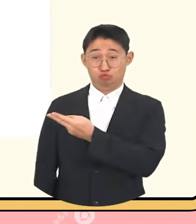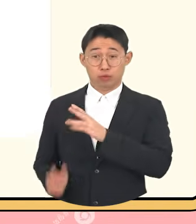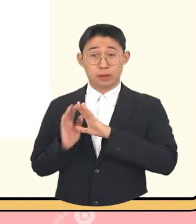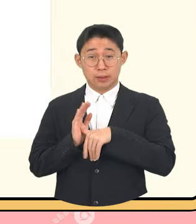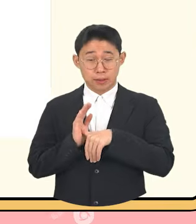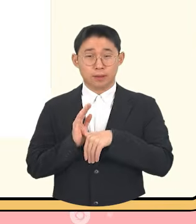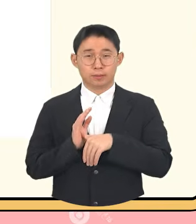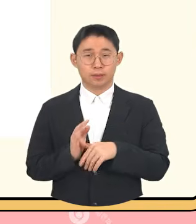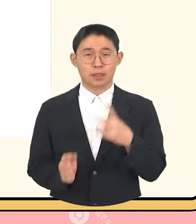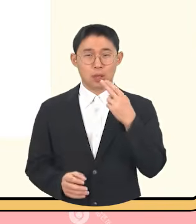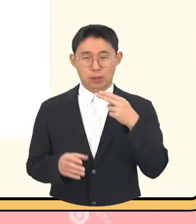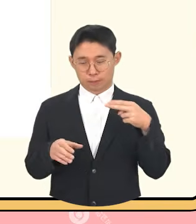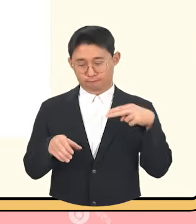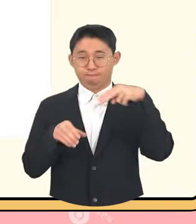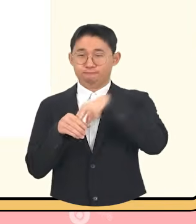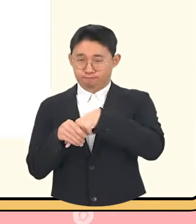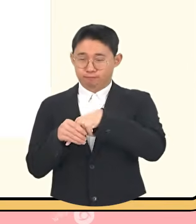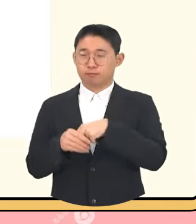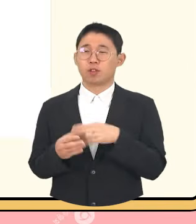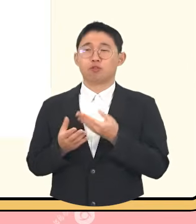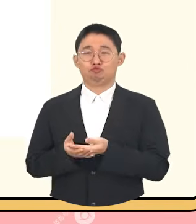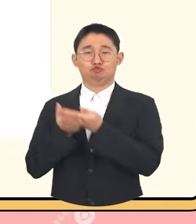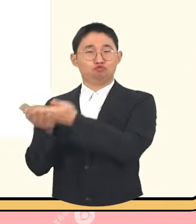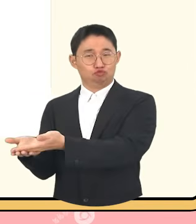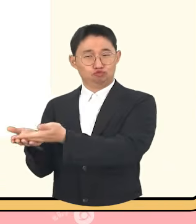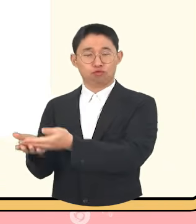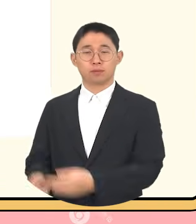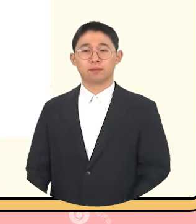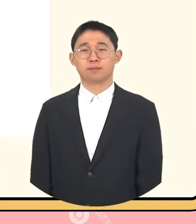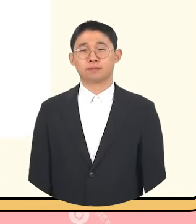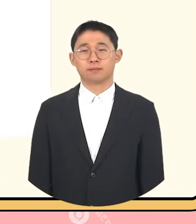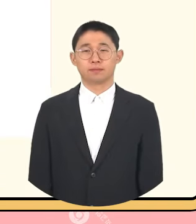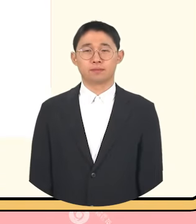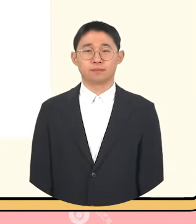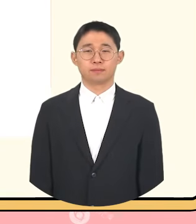친구에게 가위를 줄 때는 가위집에 넣어서 전달해요.